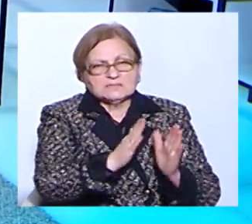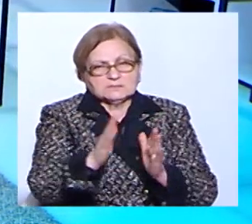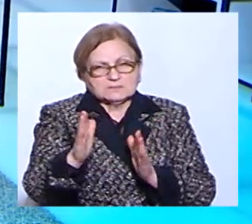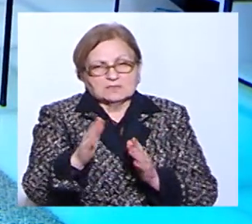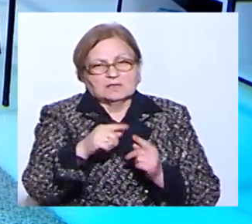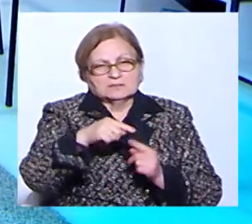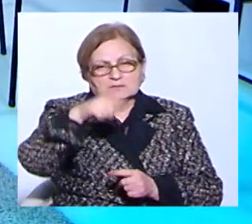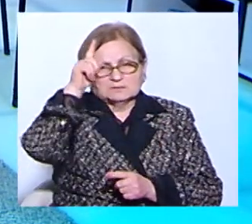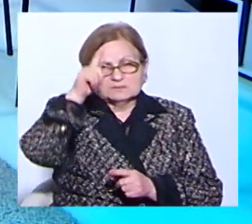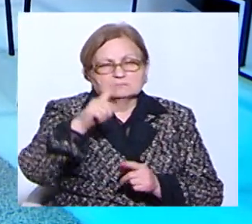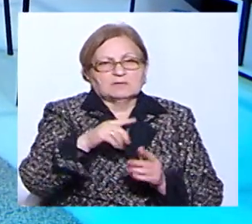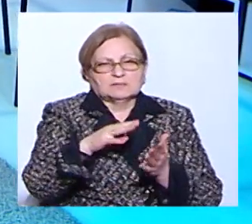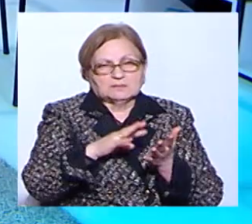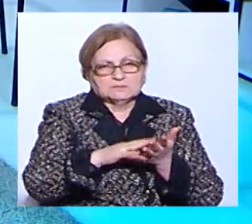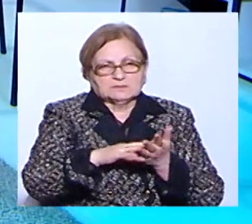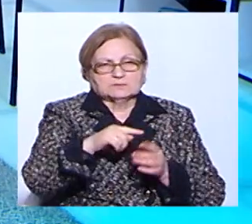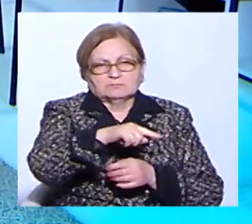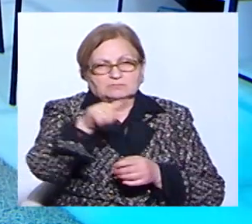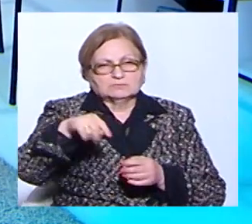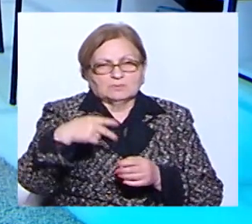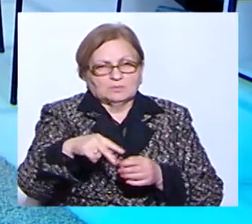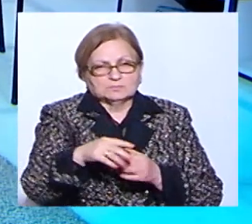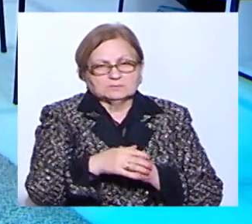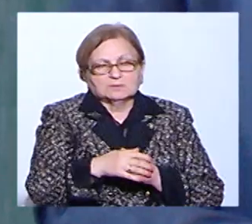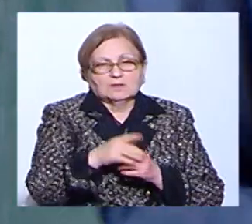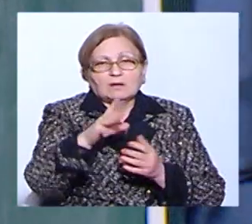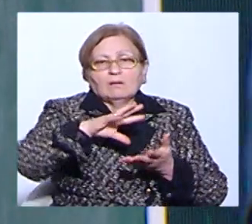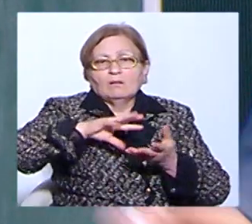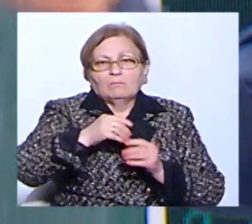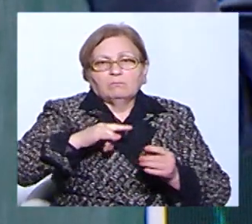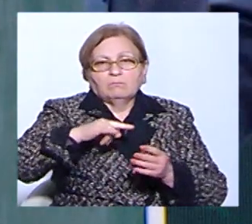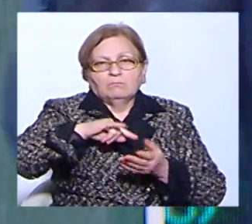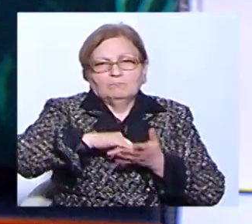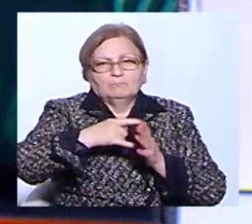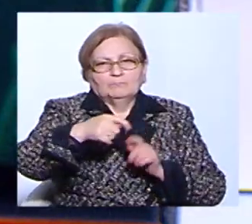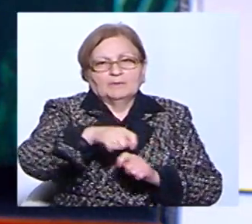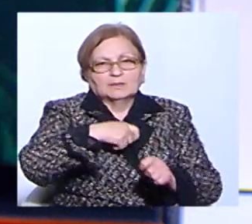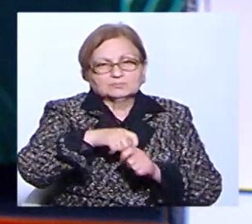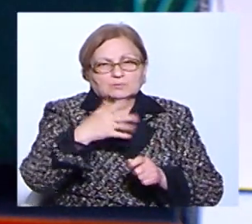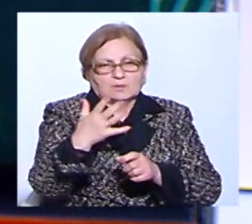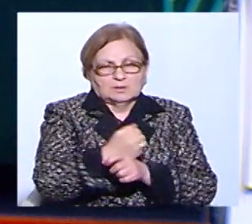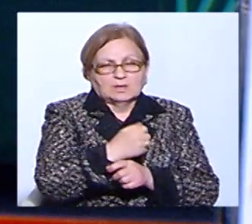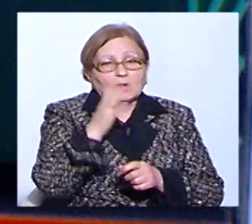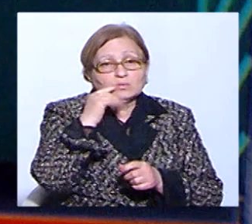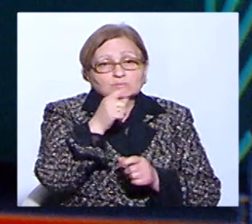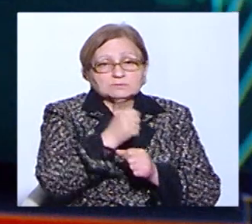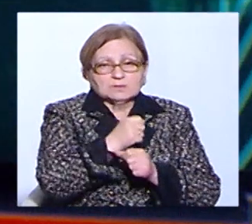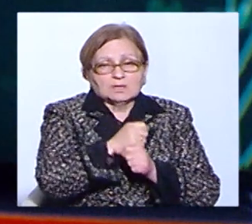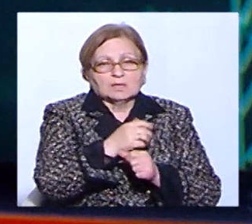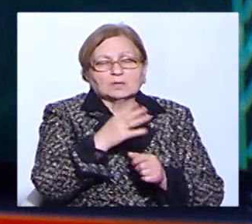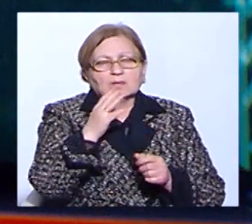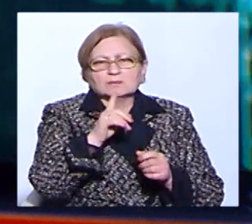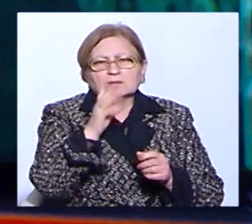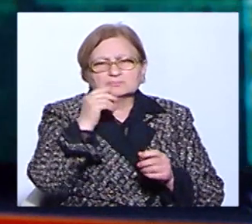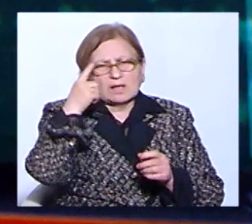და სიმაღლე არის 9. ვიპოვოთ ფართობი. ყოველთვის გირჩევთ, როდესაც აკეთებთ ამოცანას, გინდა მოცულობაზე,